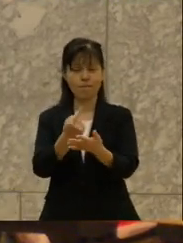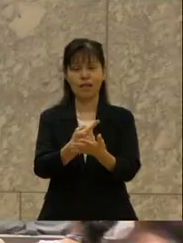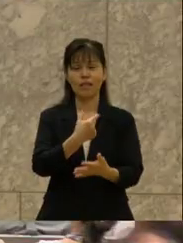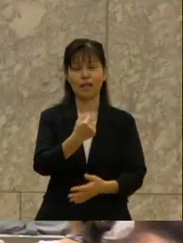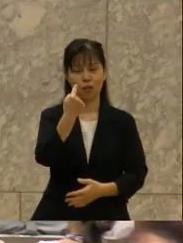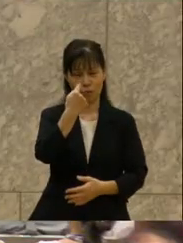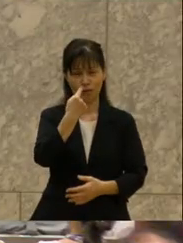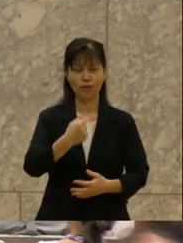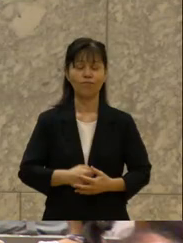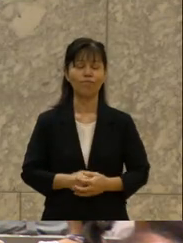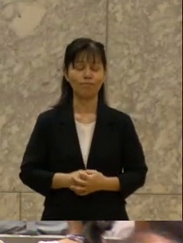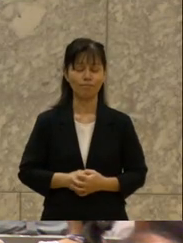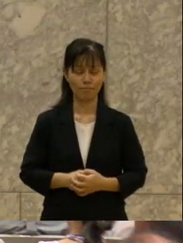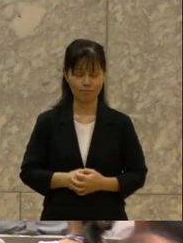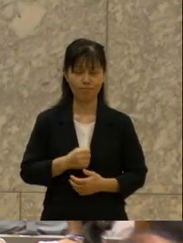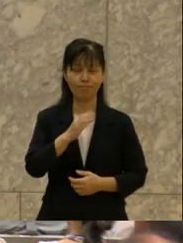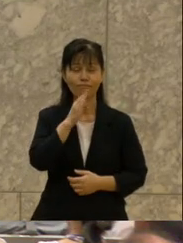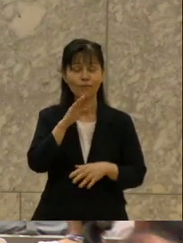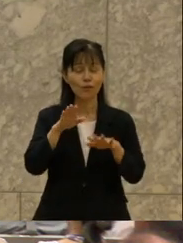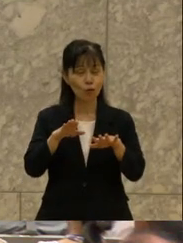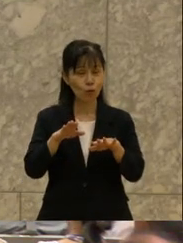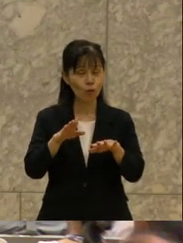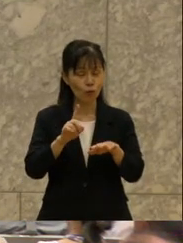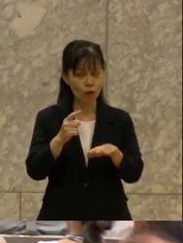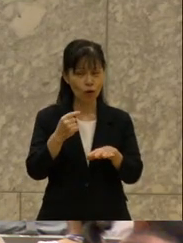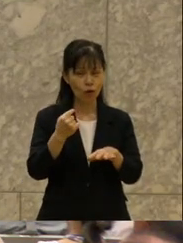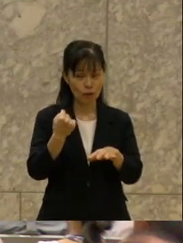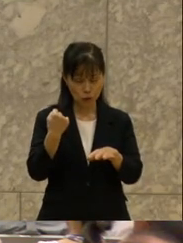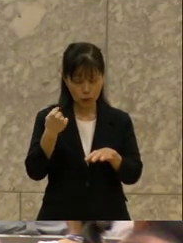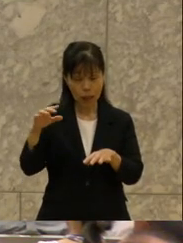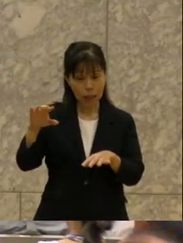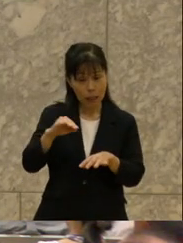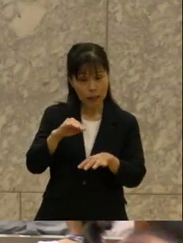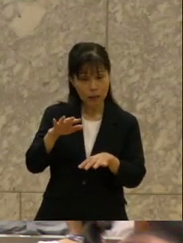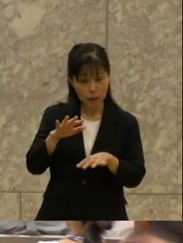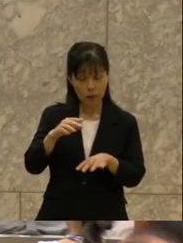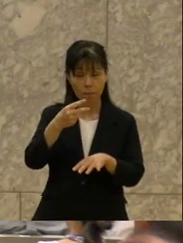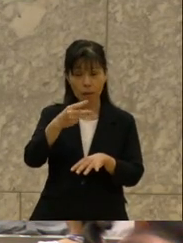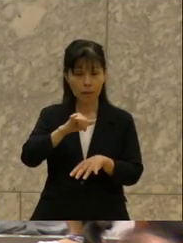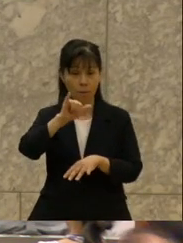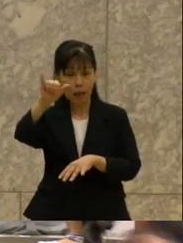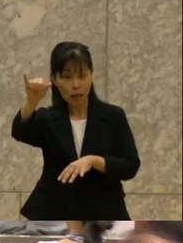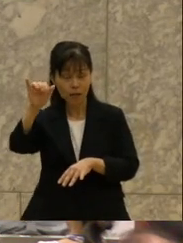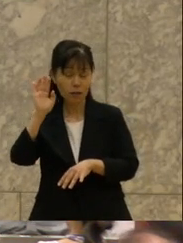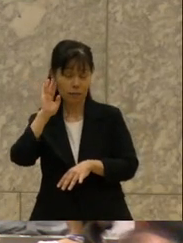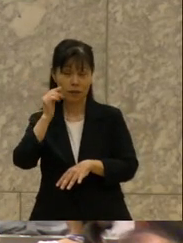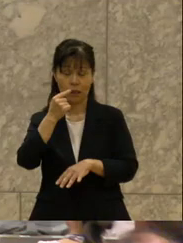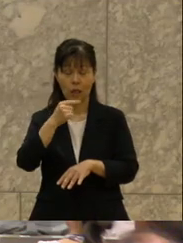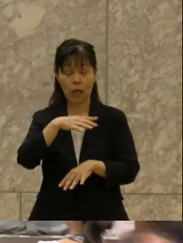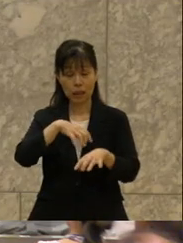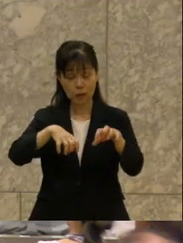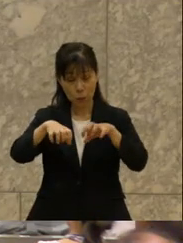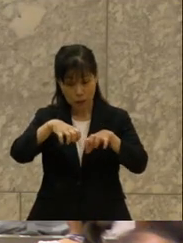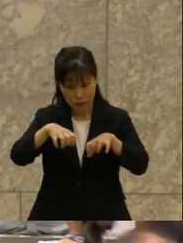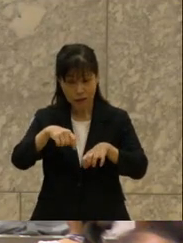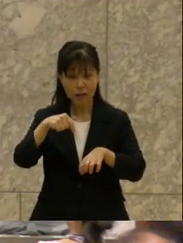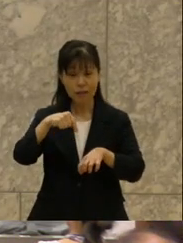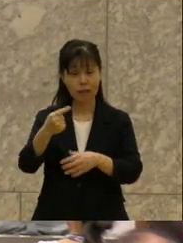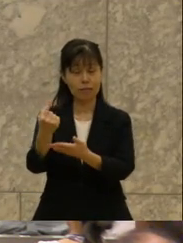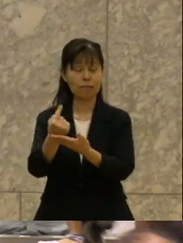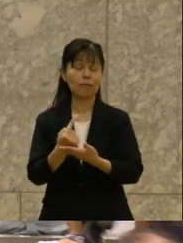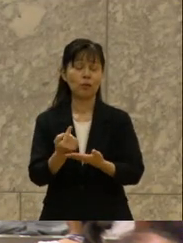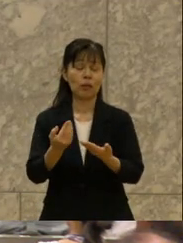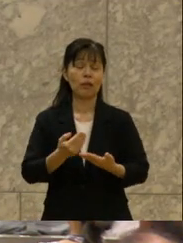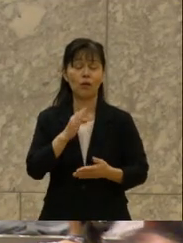いや本当に今日はですね昨日雨が抱えられて明日も高めて買いに行くというようなですね中に参加をしてくださいました